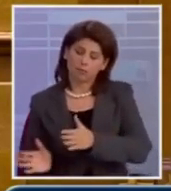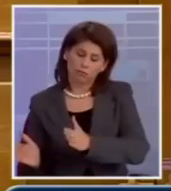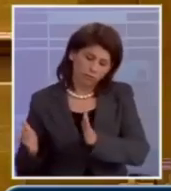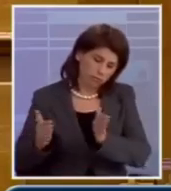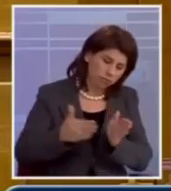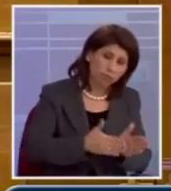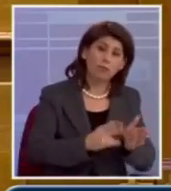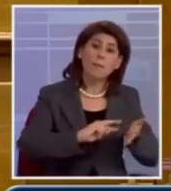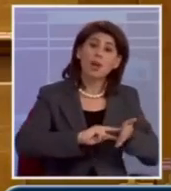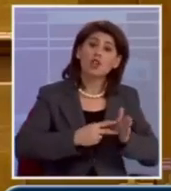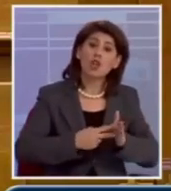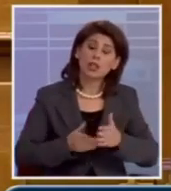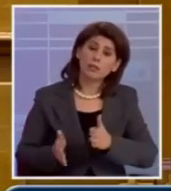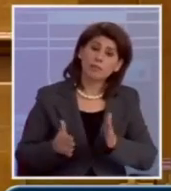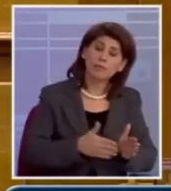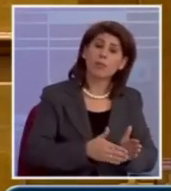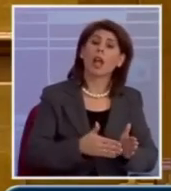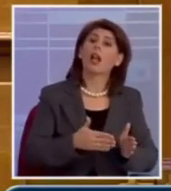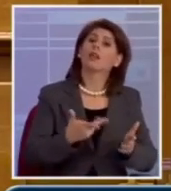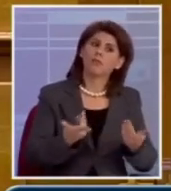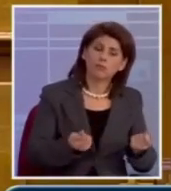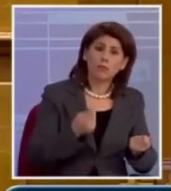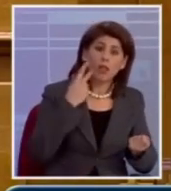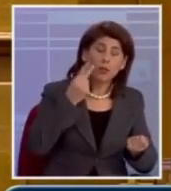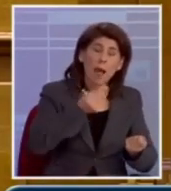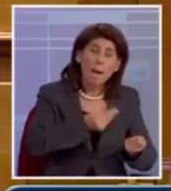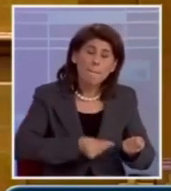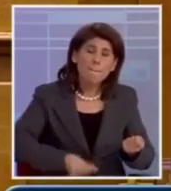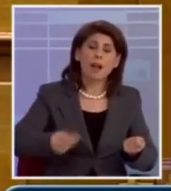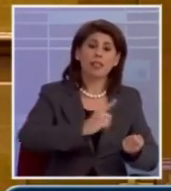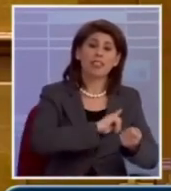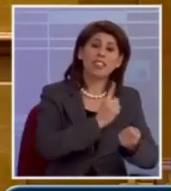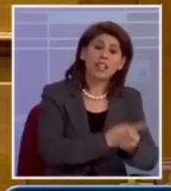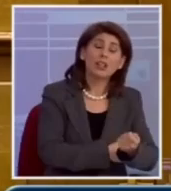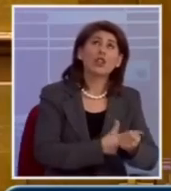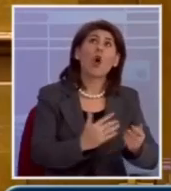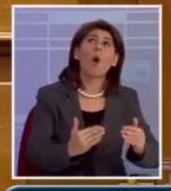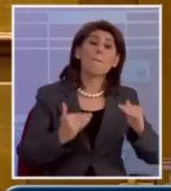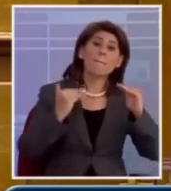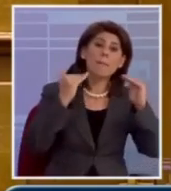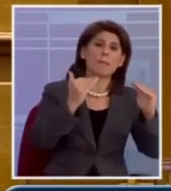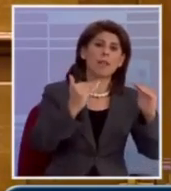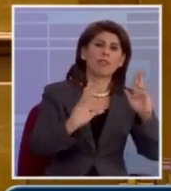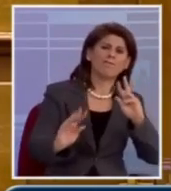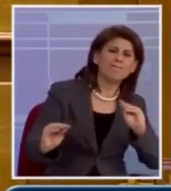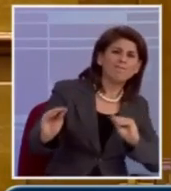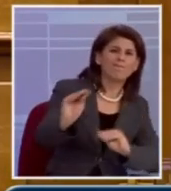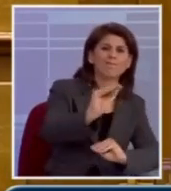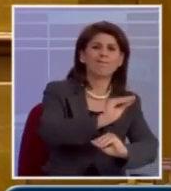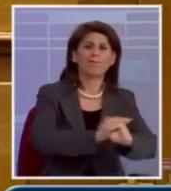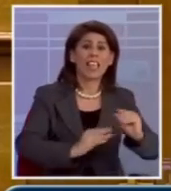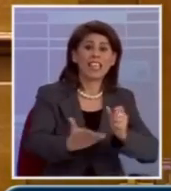με προσοχή στο να αξιοποιήσουμε στο έπακρο δυνατό επίπεδο την ανασυγκρότηση